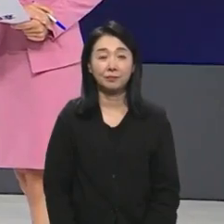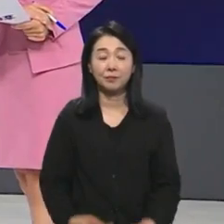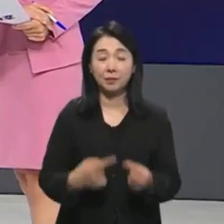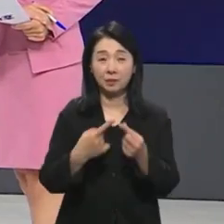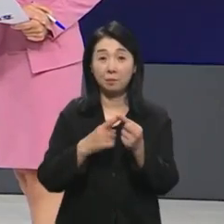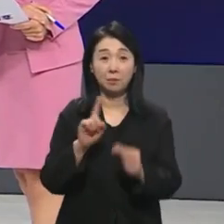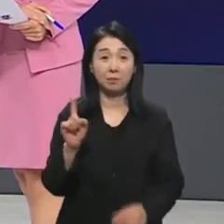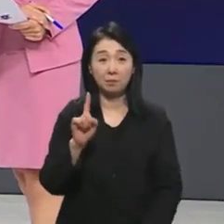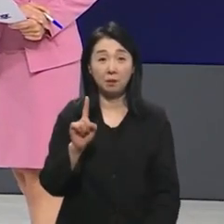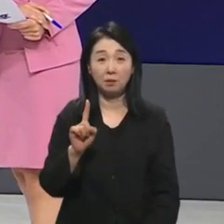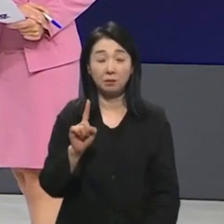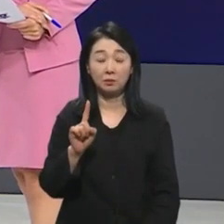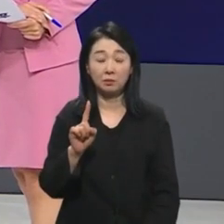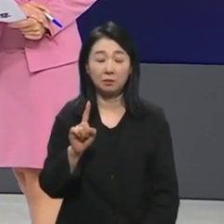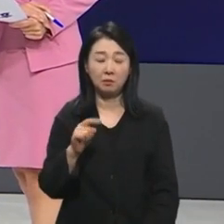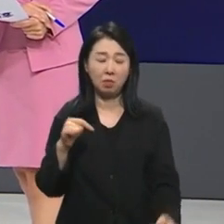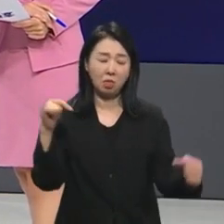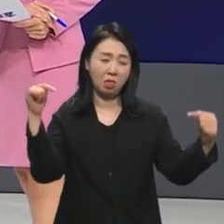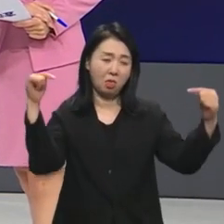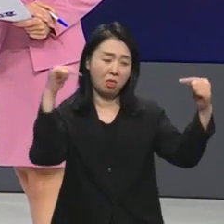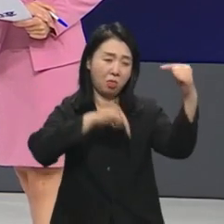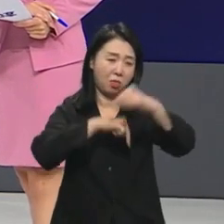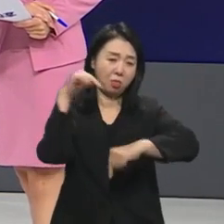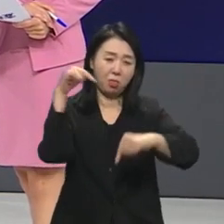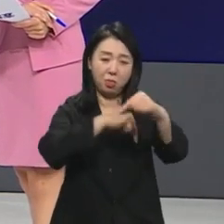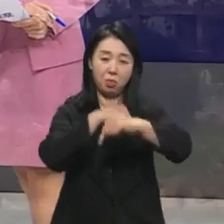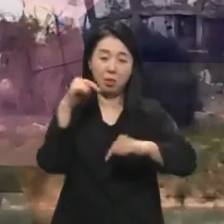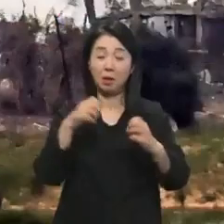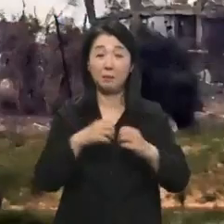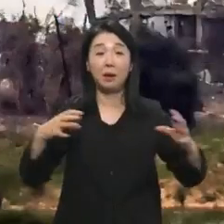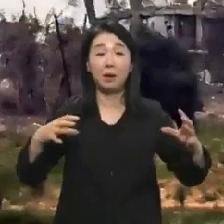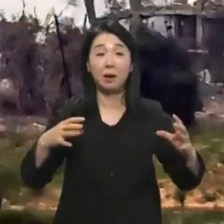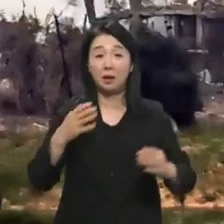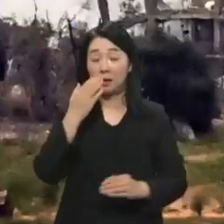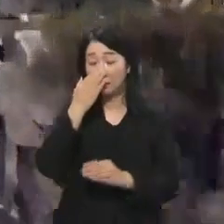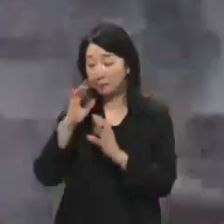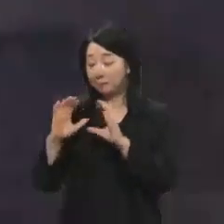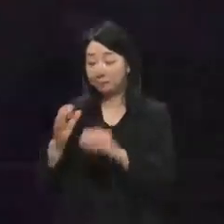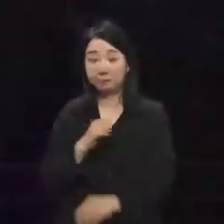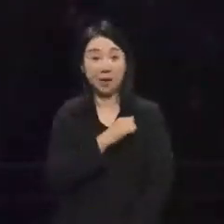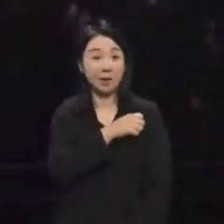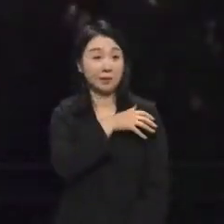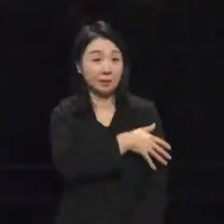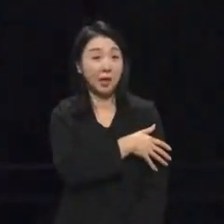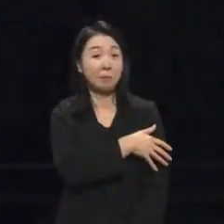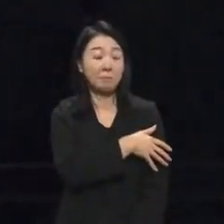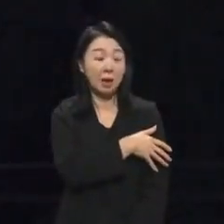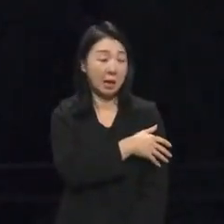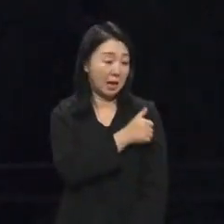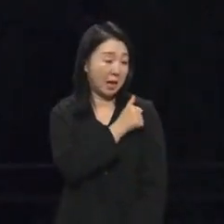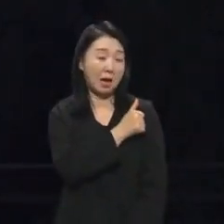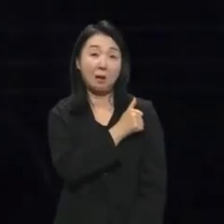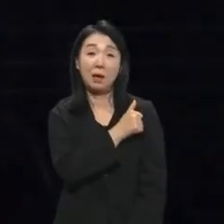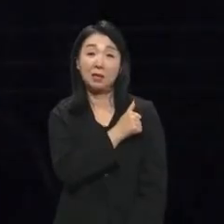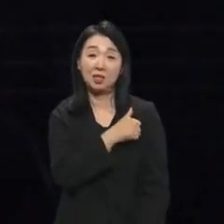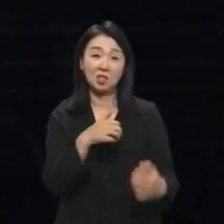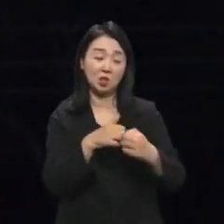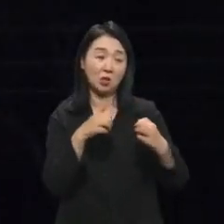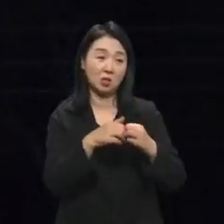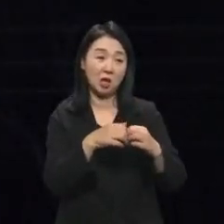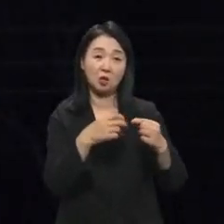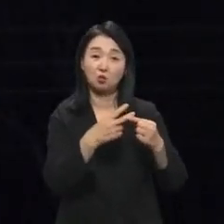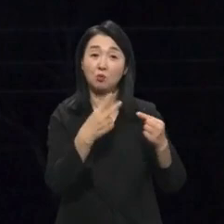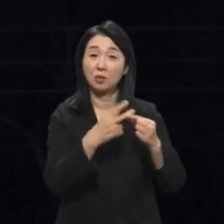첫 번째 트랙, 지상전 확대입니다. 이스라엘이 팔레스타인 무장정파 하마스와의 전쟁 2단계를